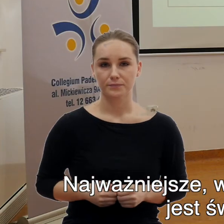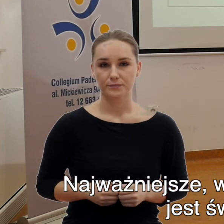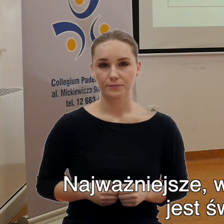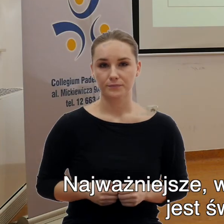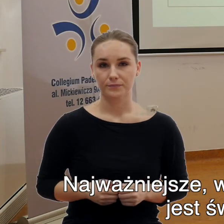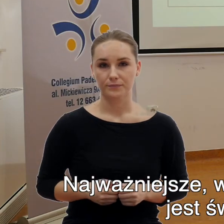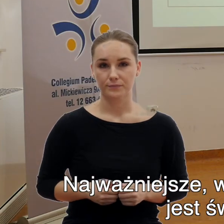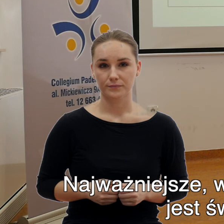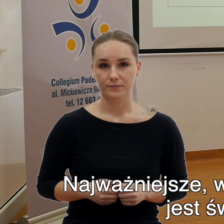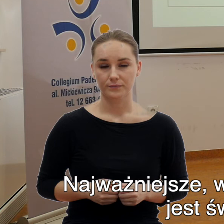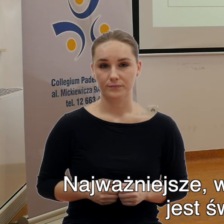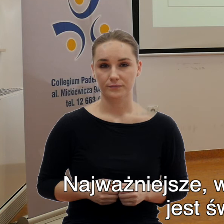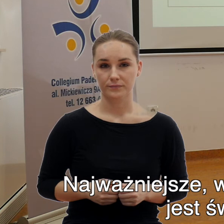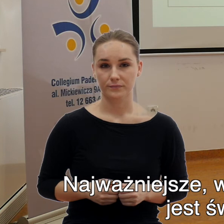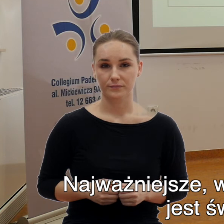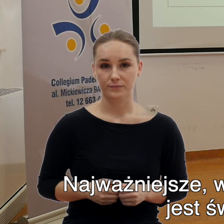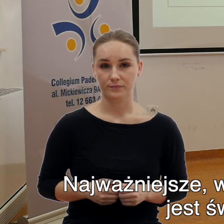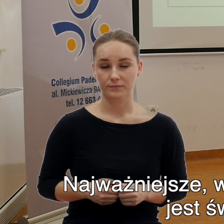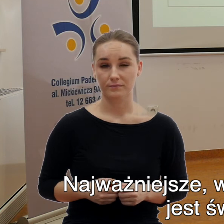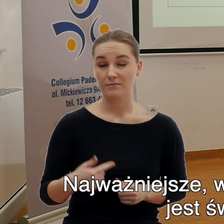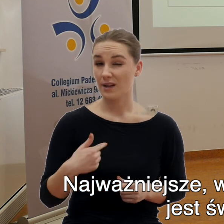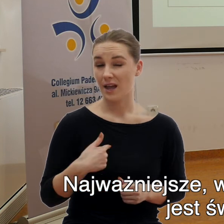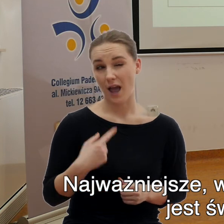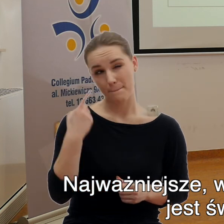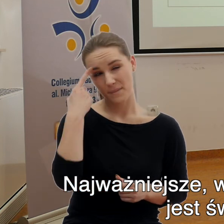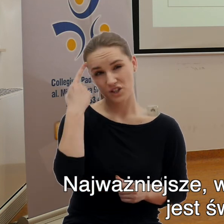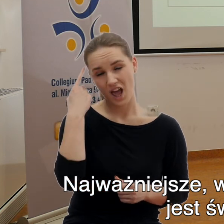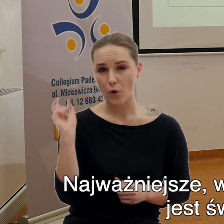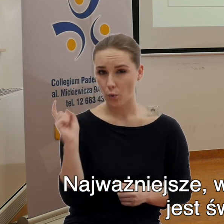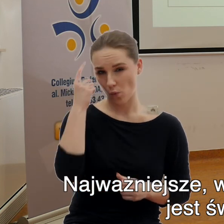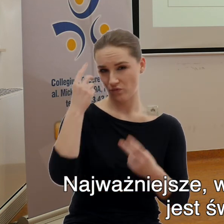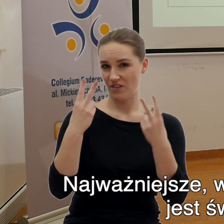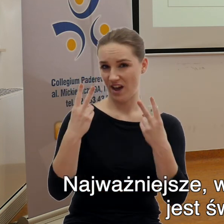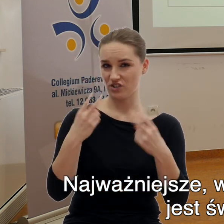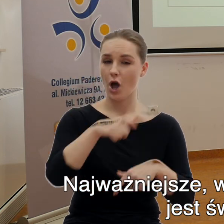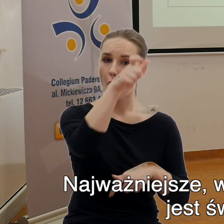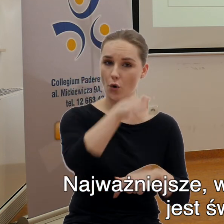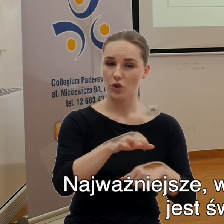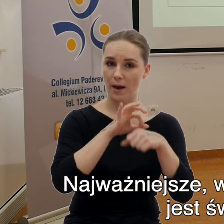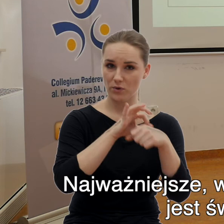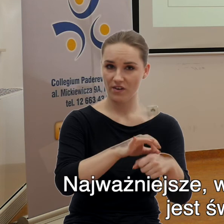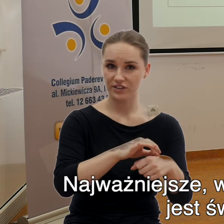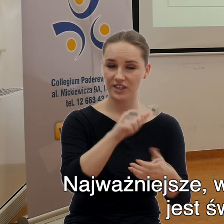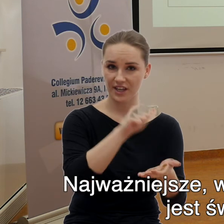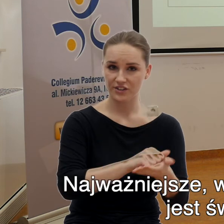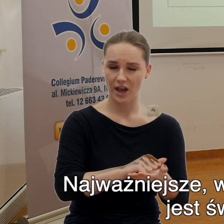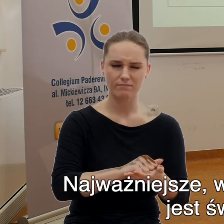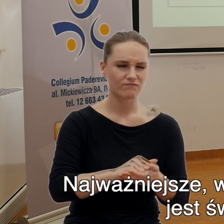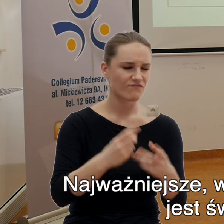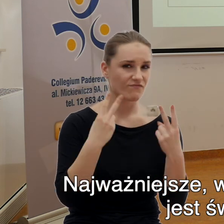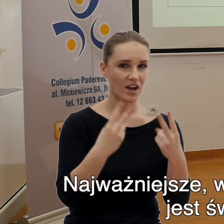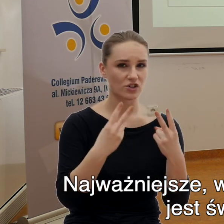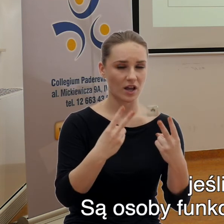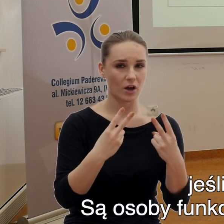Najważniejsze, wydaje mi się, dla osób prowadzących zajęcia jest świadomość tego, że nie są oni